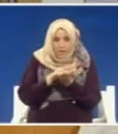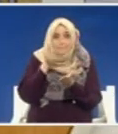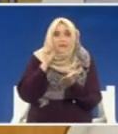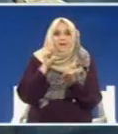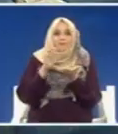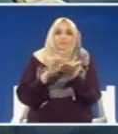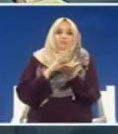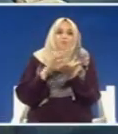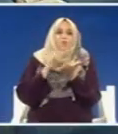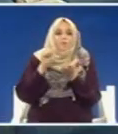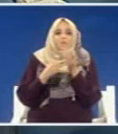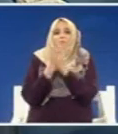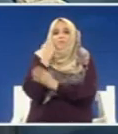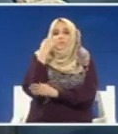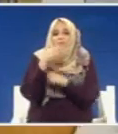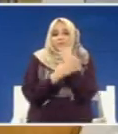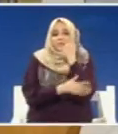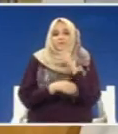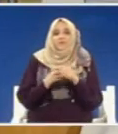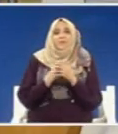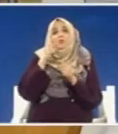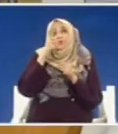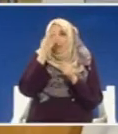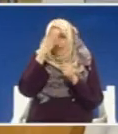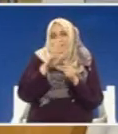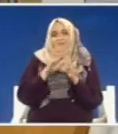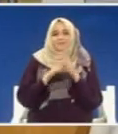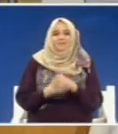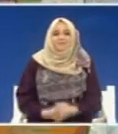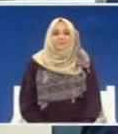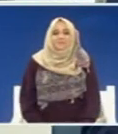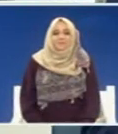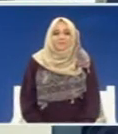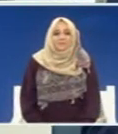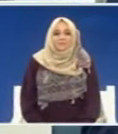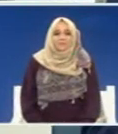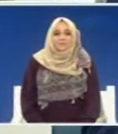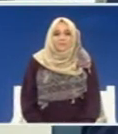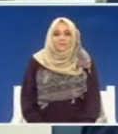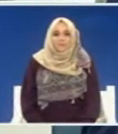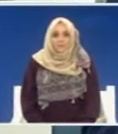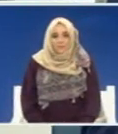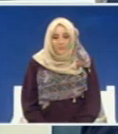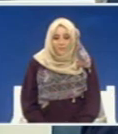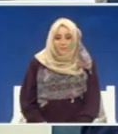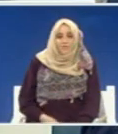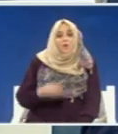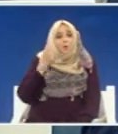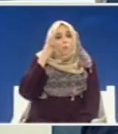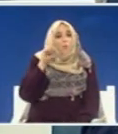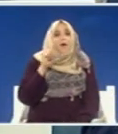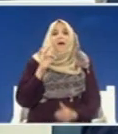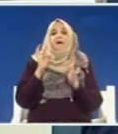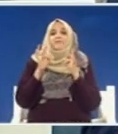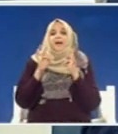بد من الوضوء. هذا والله أعلم، وربي يوفقها إن شاء الله. شيخنا بالنسبة للخمار في مسألة السجود،